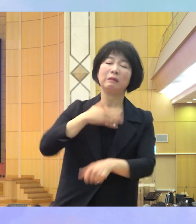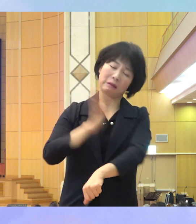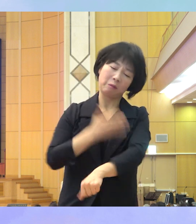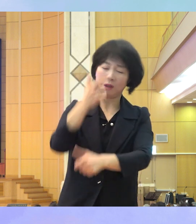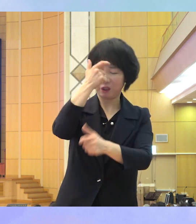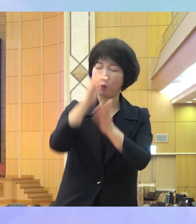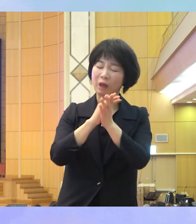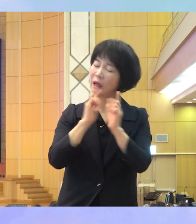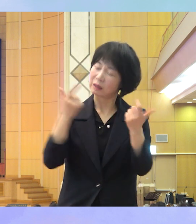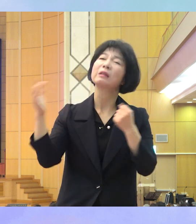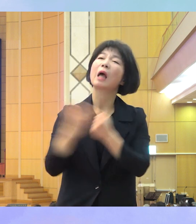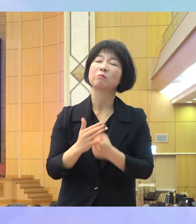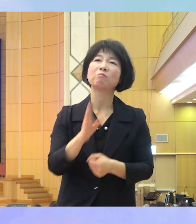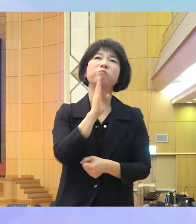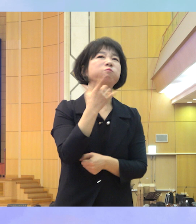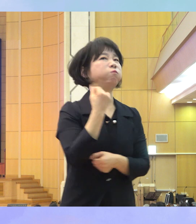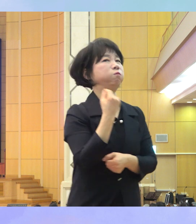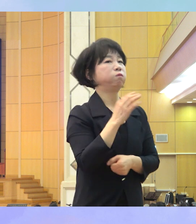15절입니다.